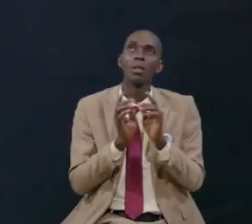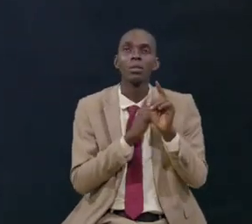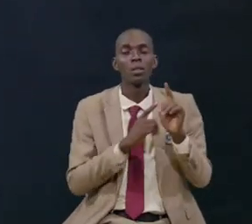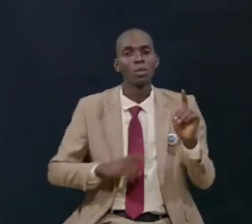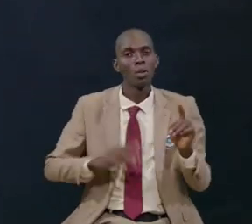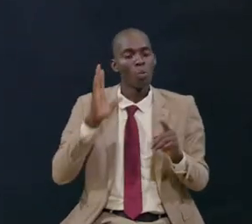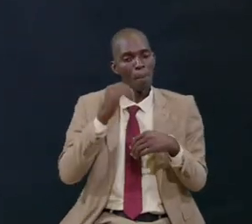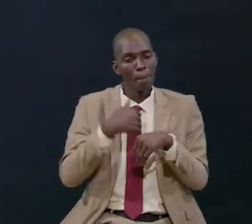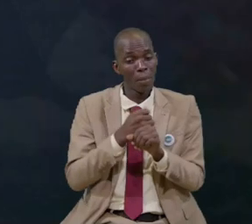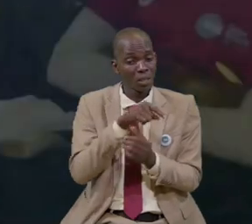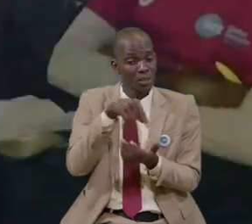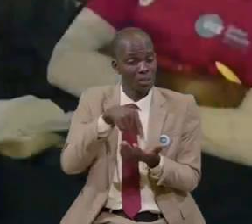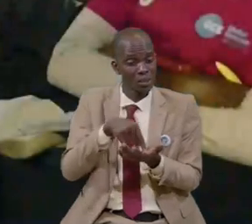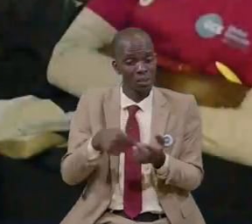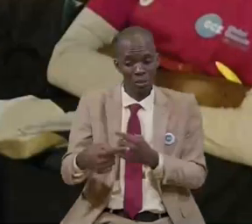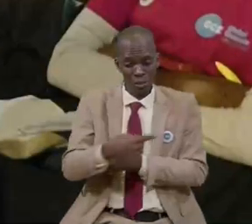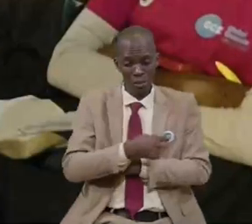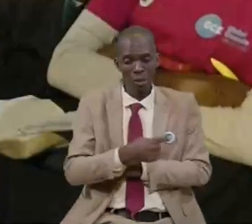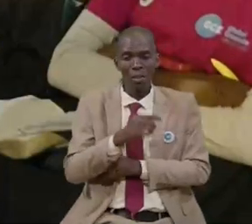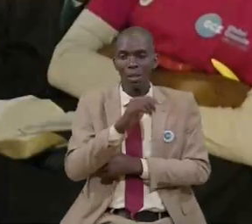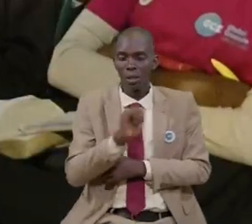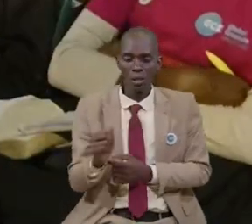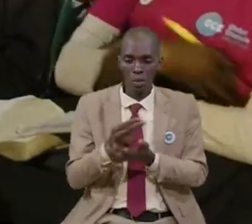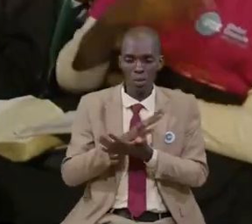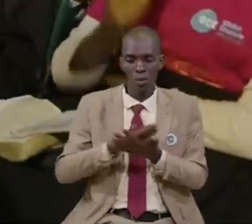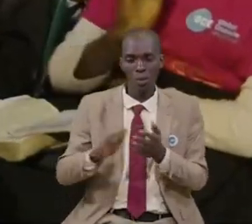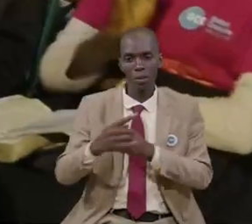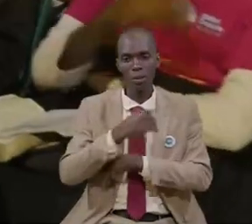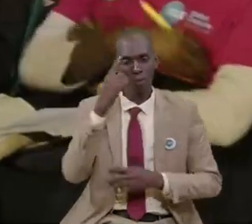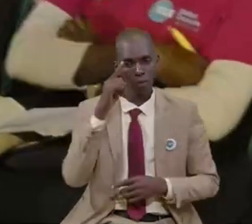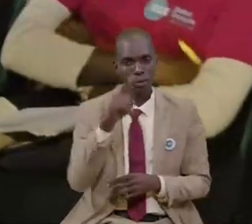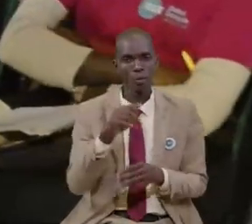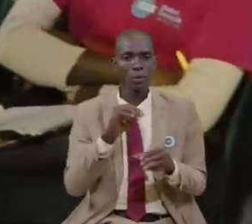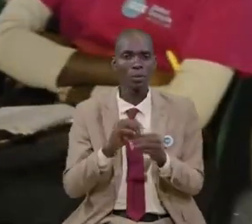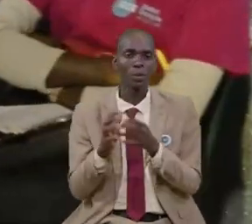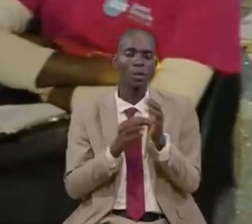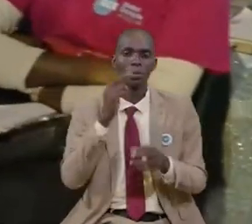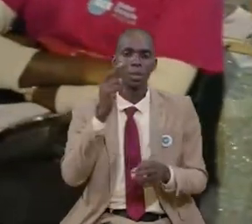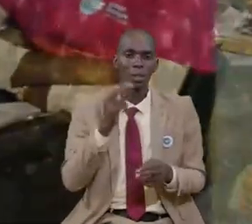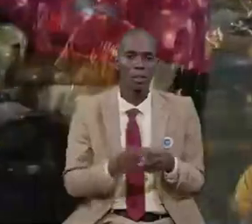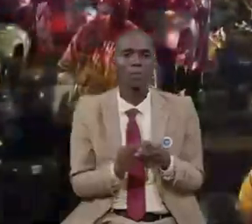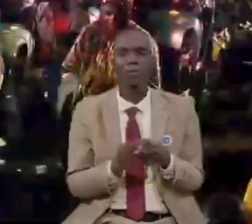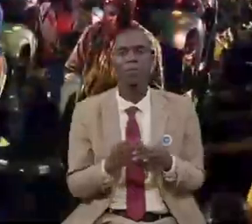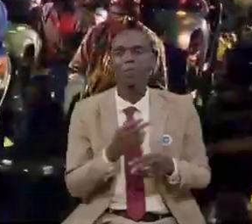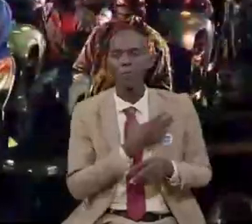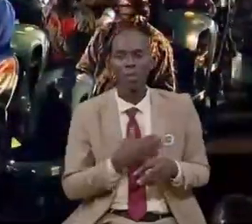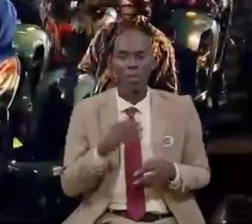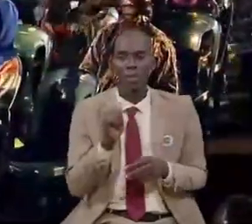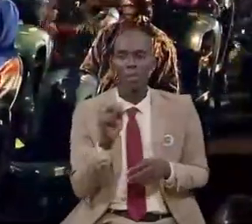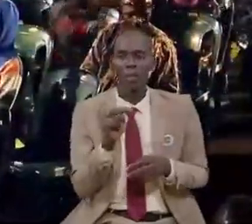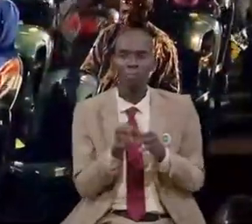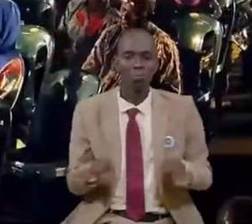jour un jour sacré pour vous, un jour saint pour vous, un jour important pour vous,